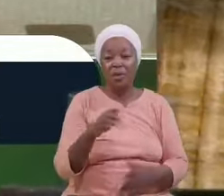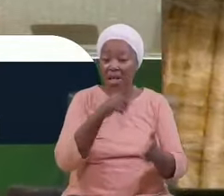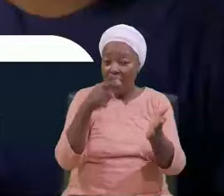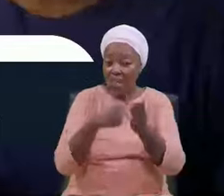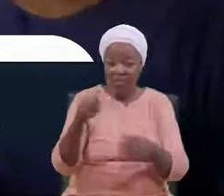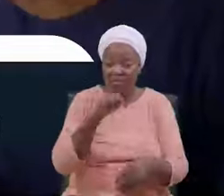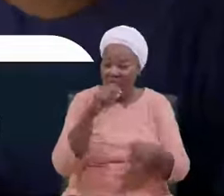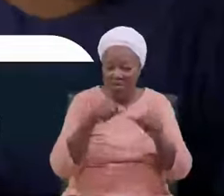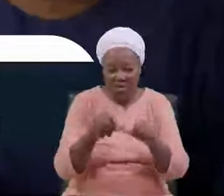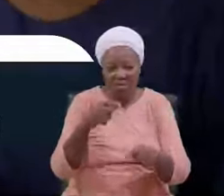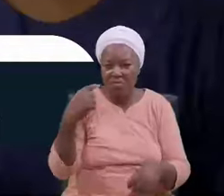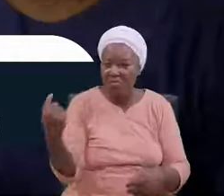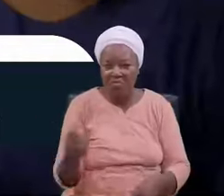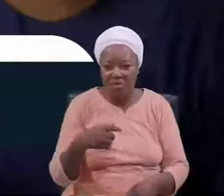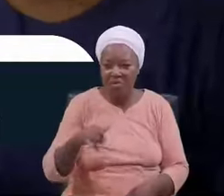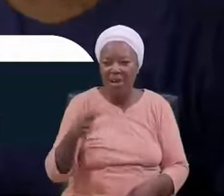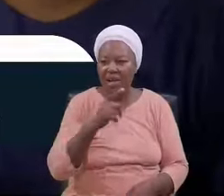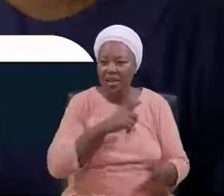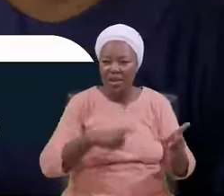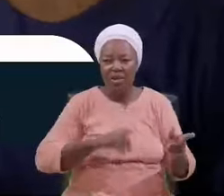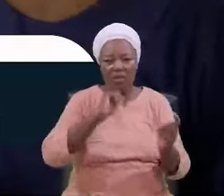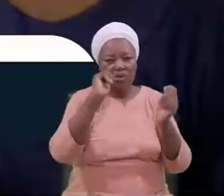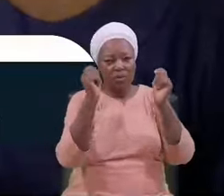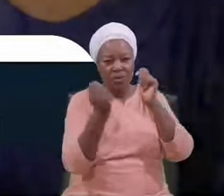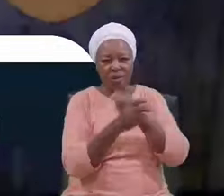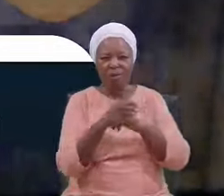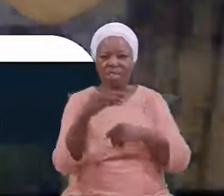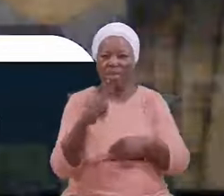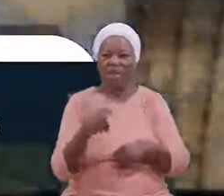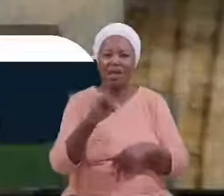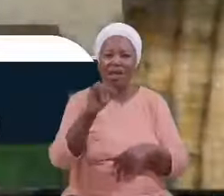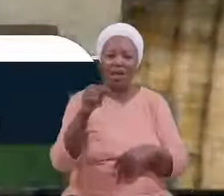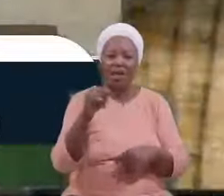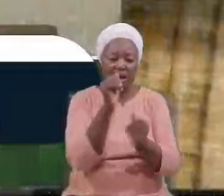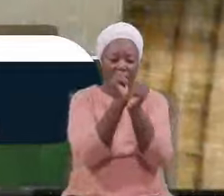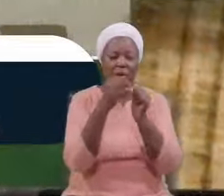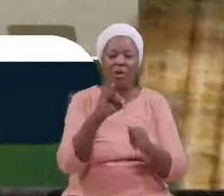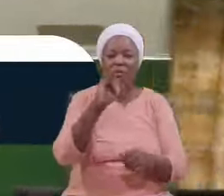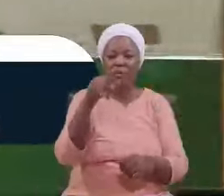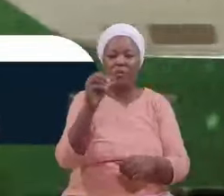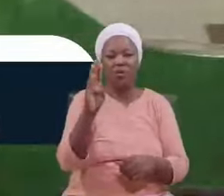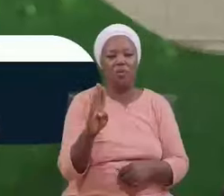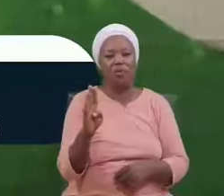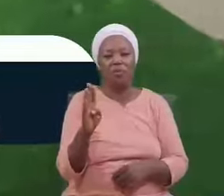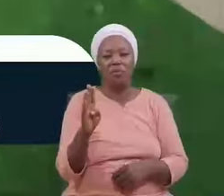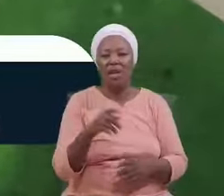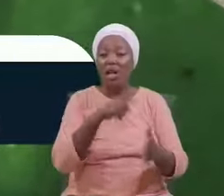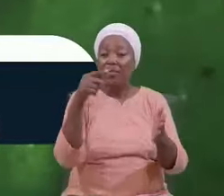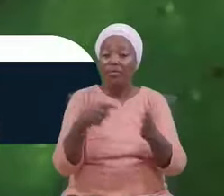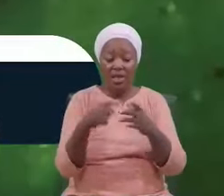toujours. L'Éternel rétablit Job dans son premier état. Cette douleur ne va pas continuer pour